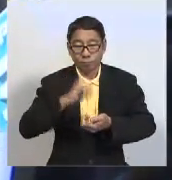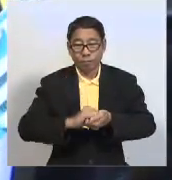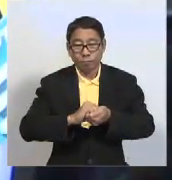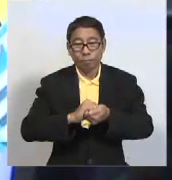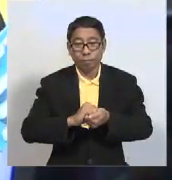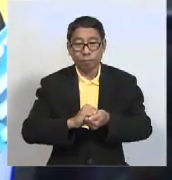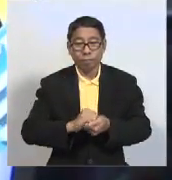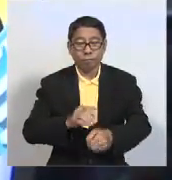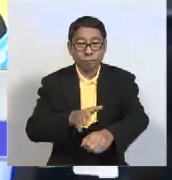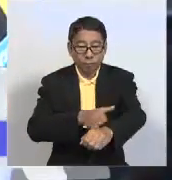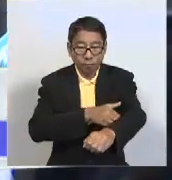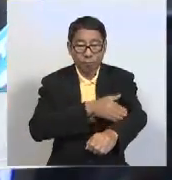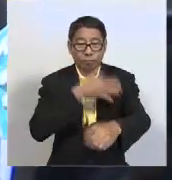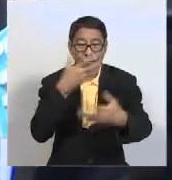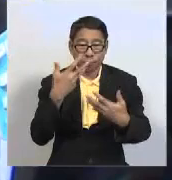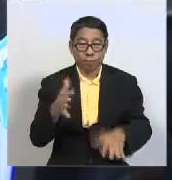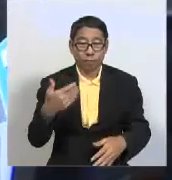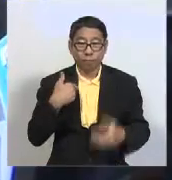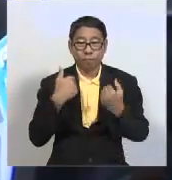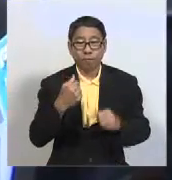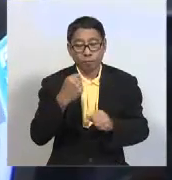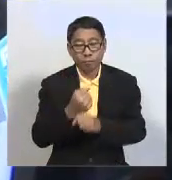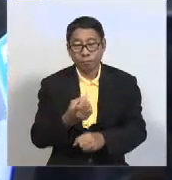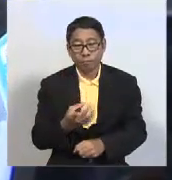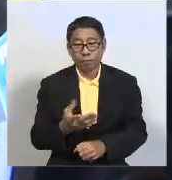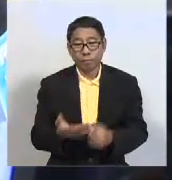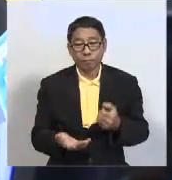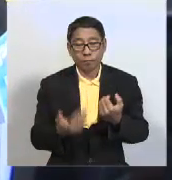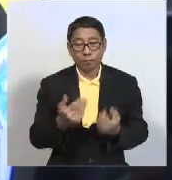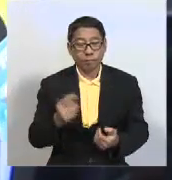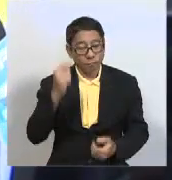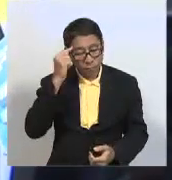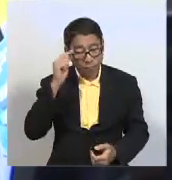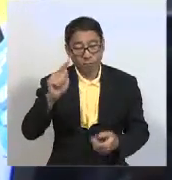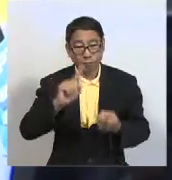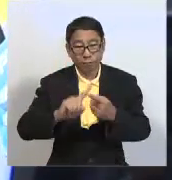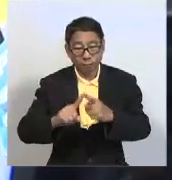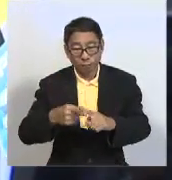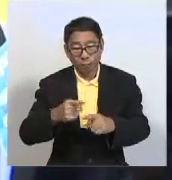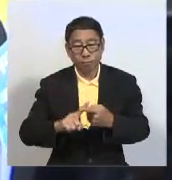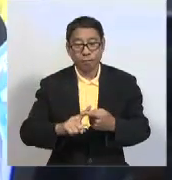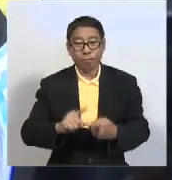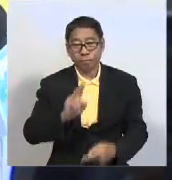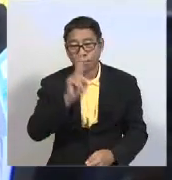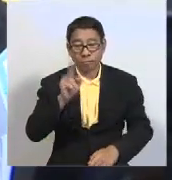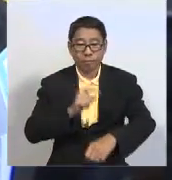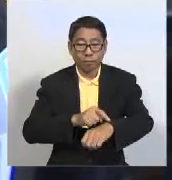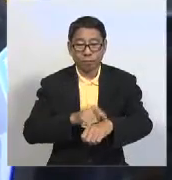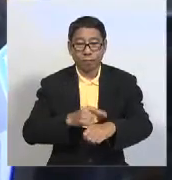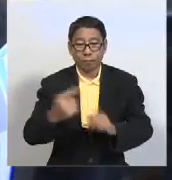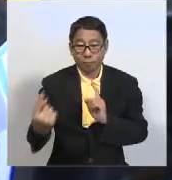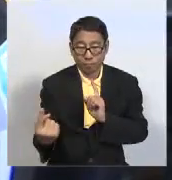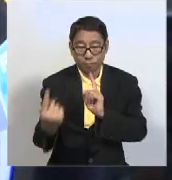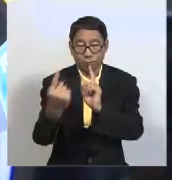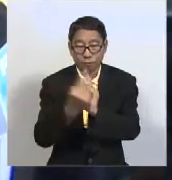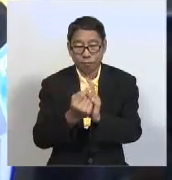ต่นานมาแล้วนะฉะนั้นจะทำอะไรก็แล้วแต่นะต้องคิดถึงมิตรภาพฉะนั้นขอให้ใช้ช่วงเวลาที่เขามาหาเราใน